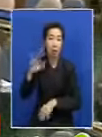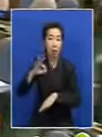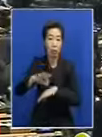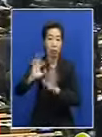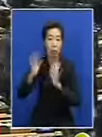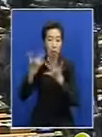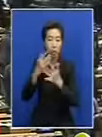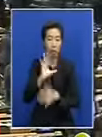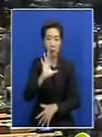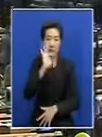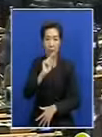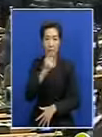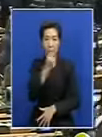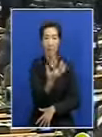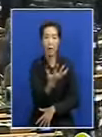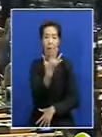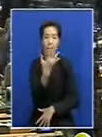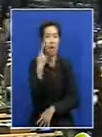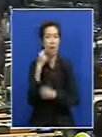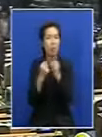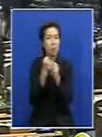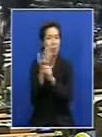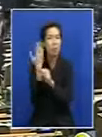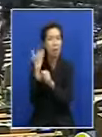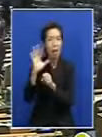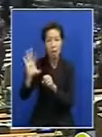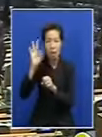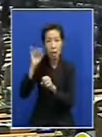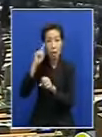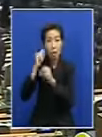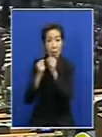นสมาชิกอีก5ชาติที่เพิ่งได้รับเลือกตั้งเมื่อปีก่อนจะหมดวาระในปีหน้า